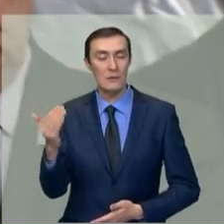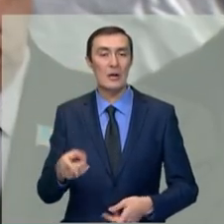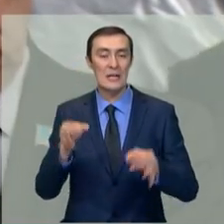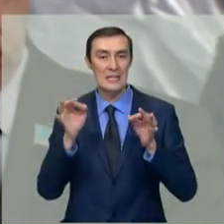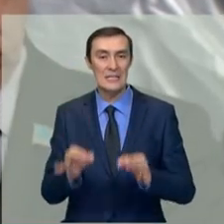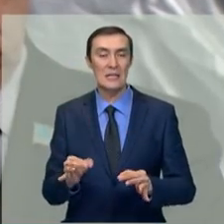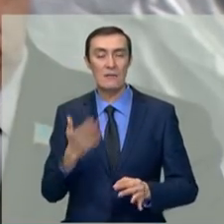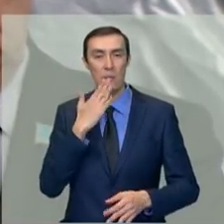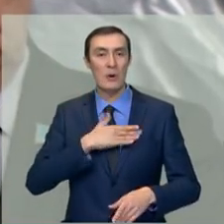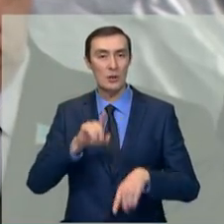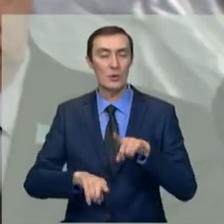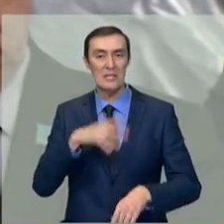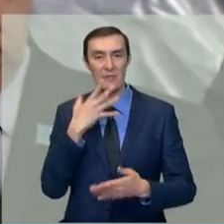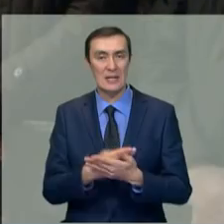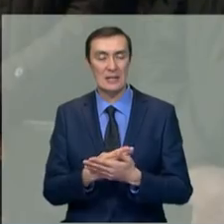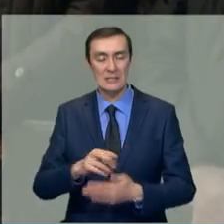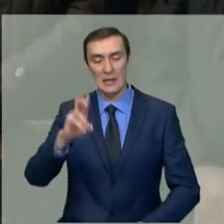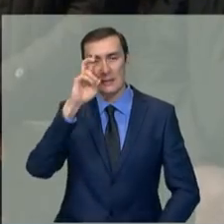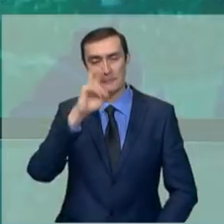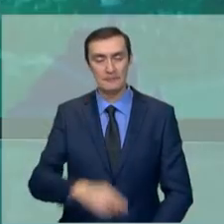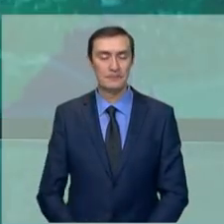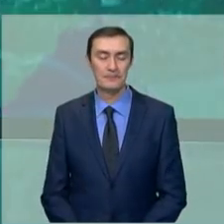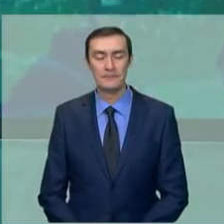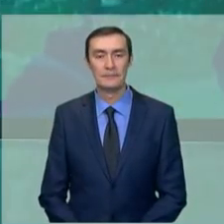истинного патриота своей страны.